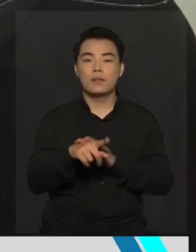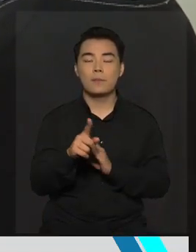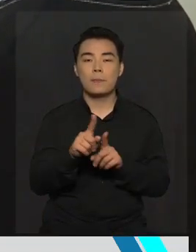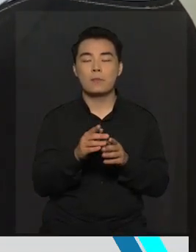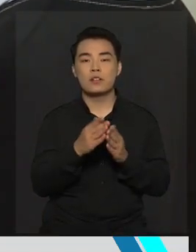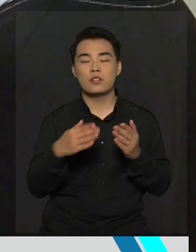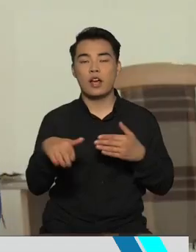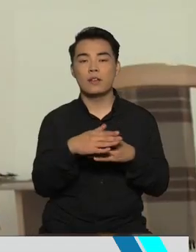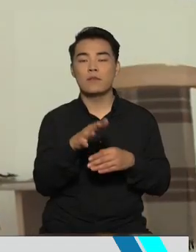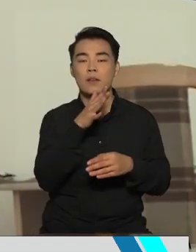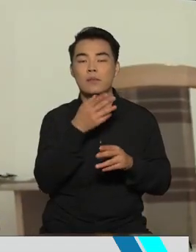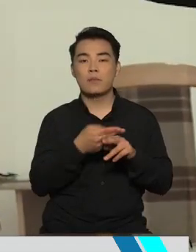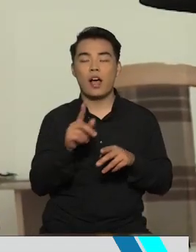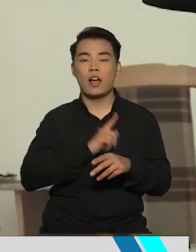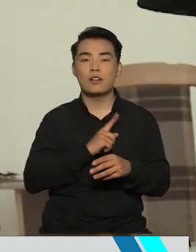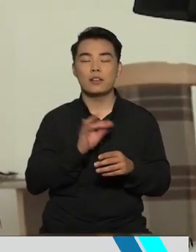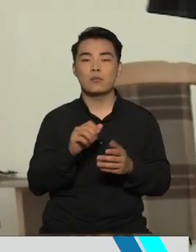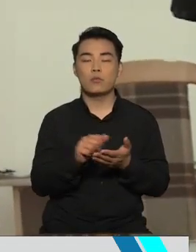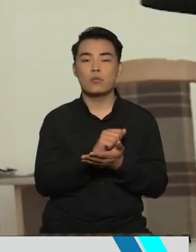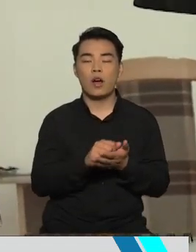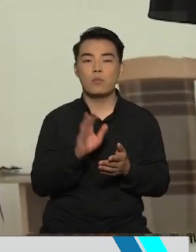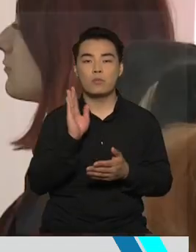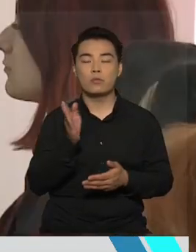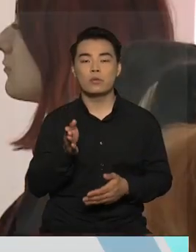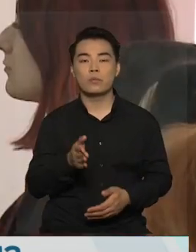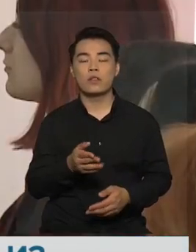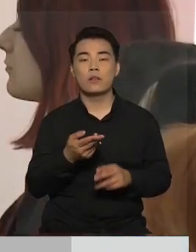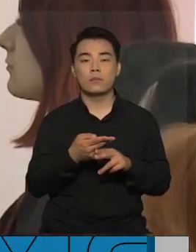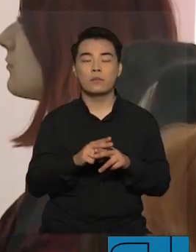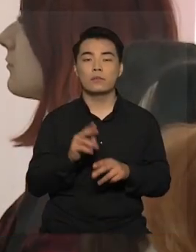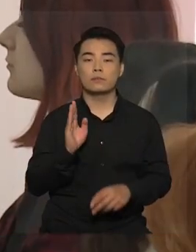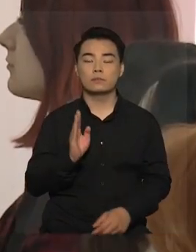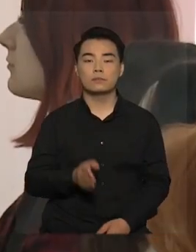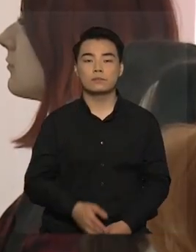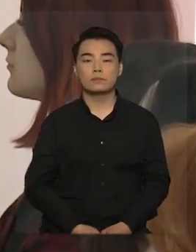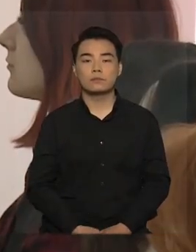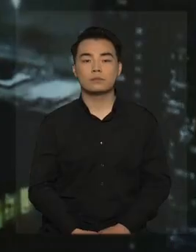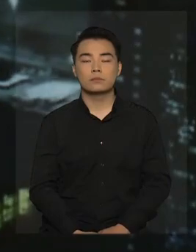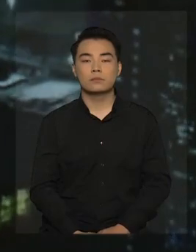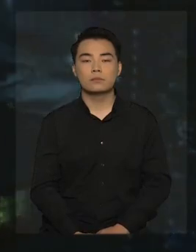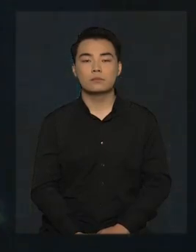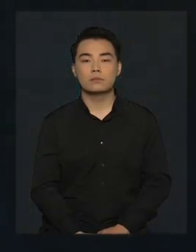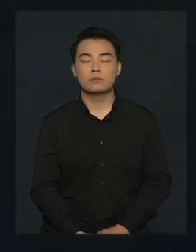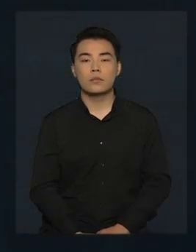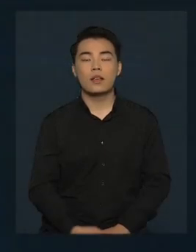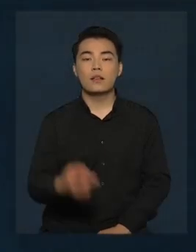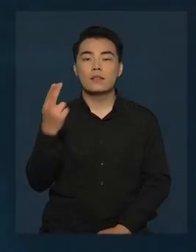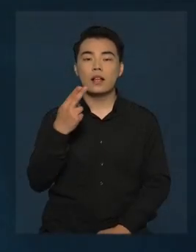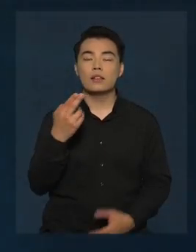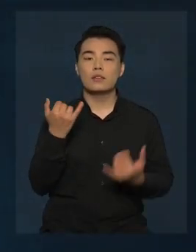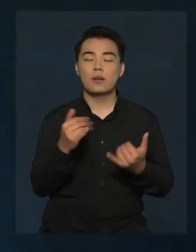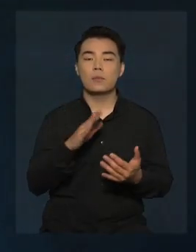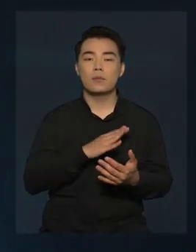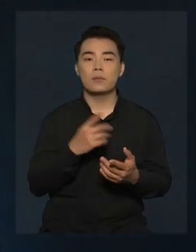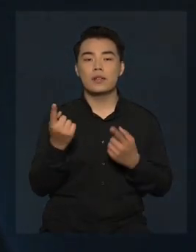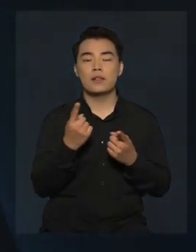ближайшее время авторы ожидают и бумажный вариант. Любовь Влачкина, Жибек Жолы. В столице сегодня